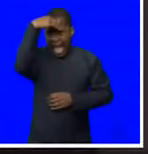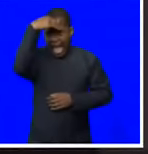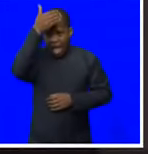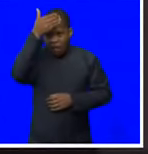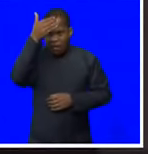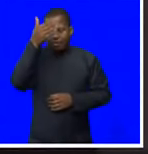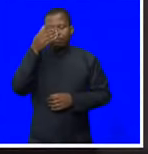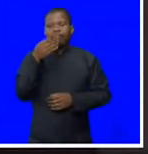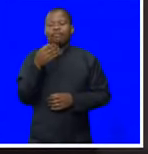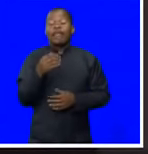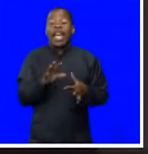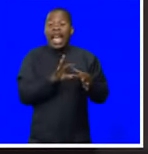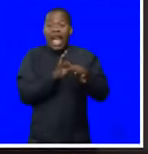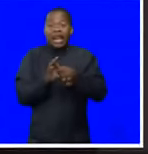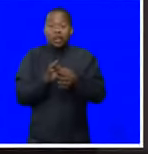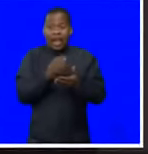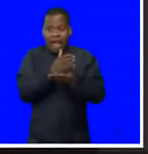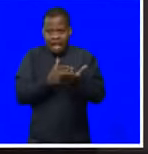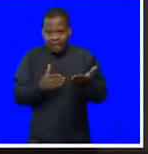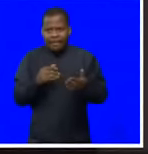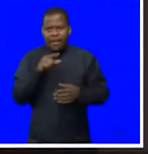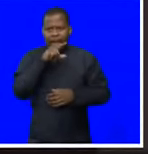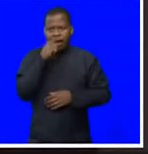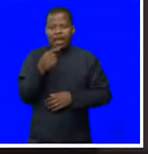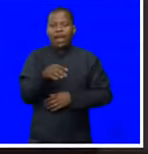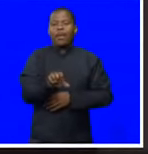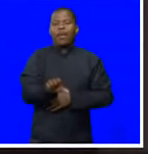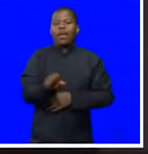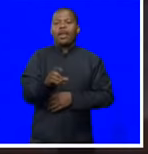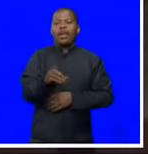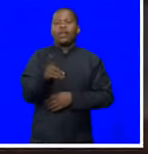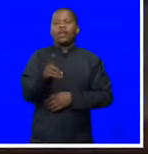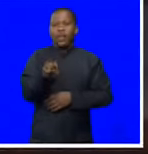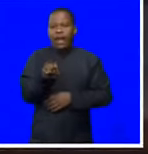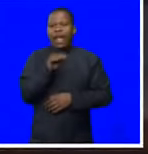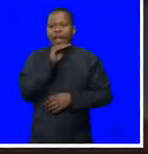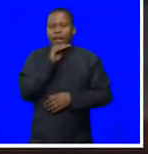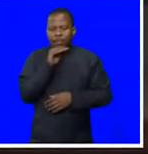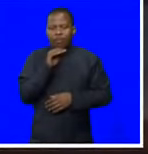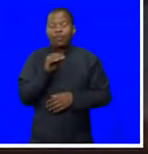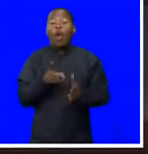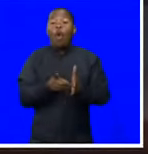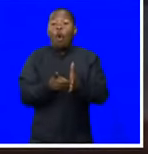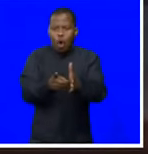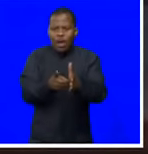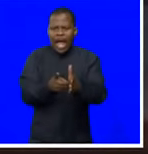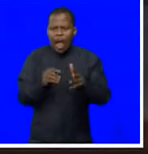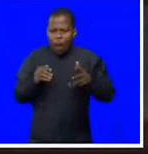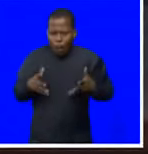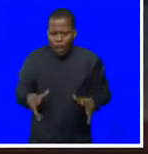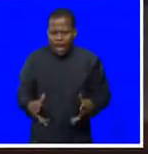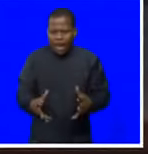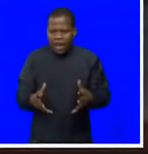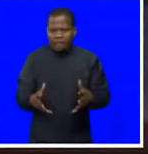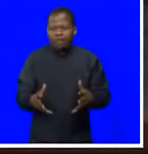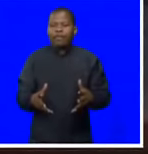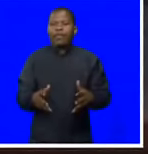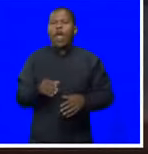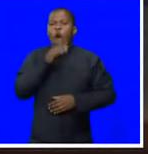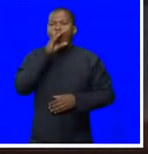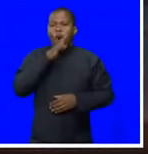ucele Swede. Wacela Swede ukuthi akalime asebenzise ama resources